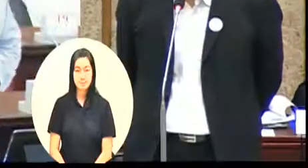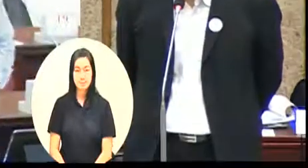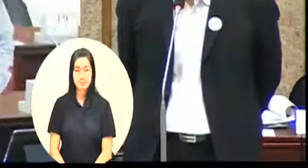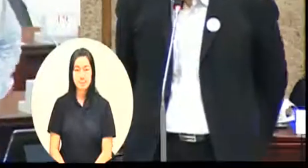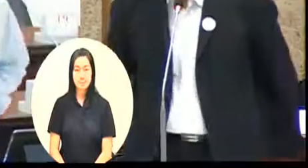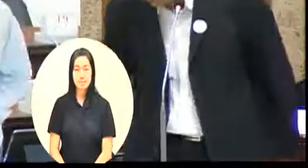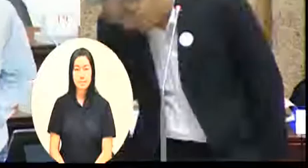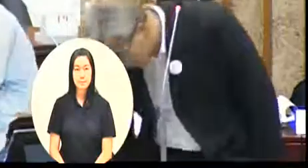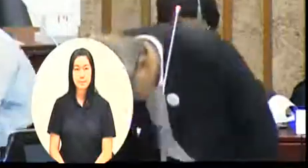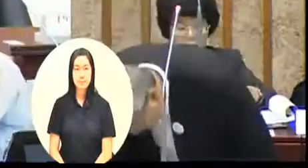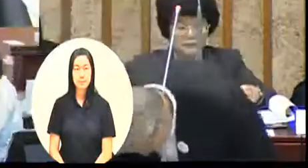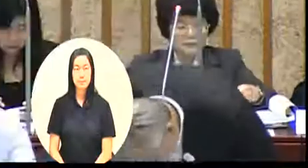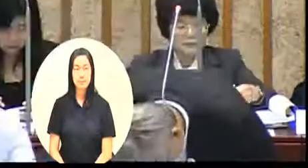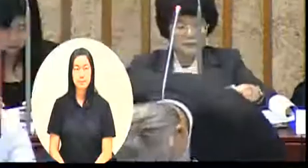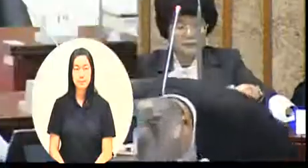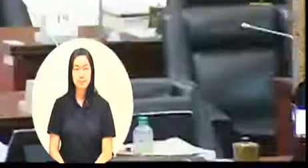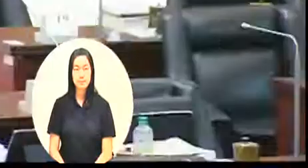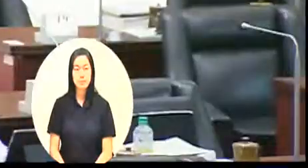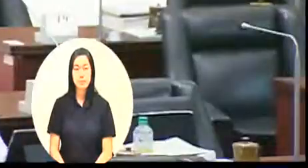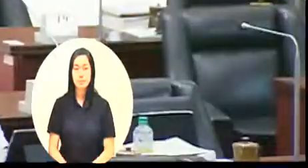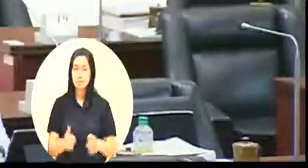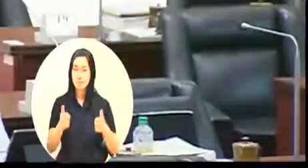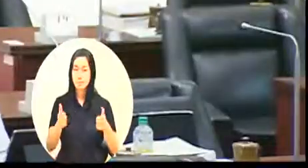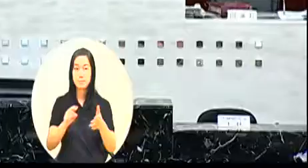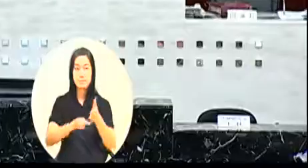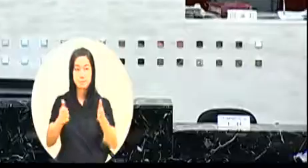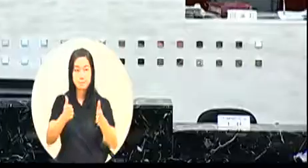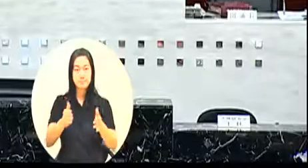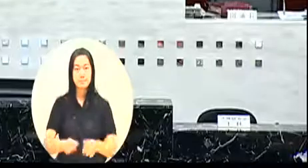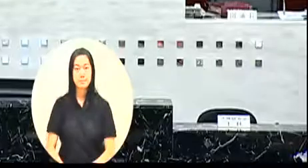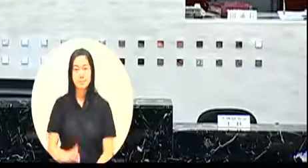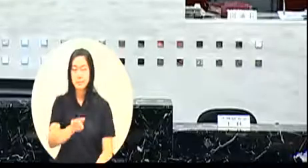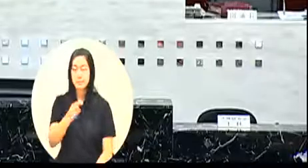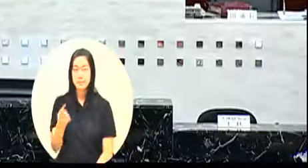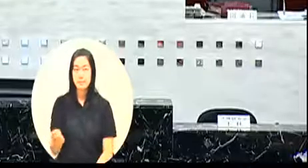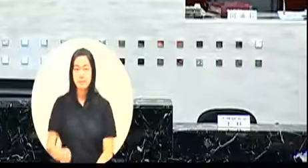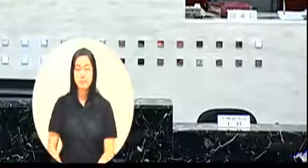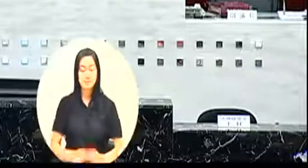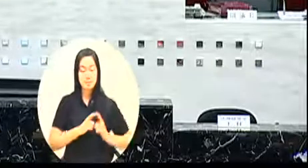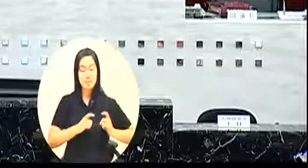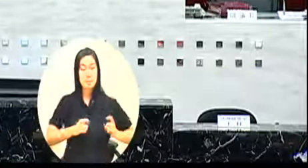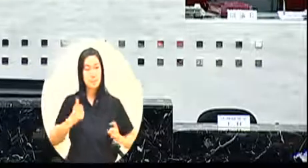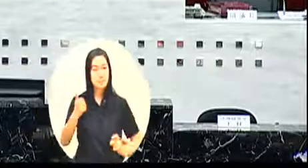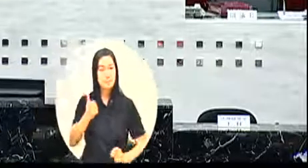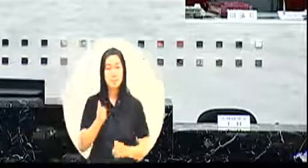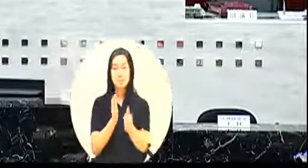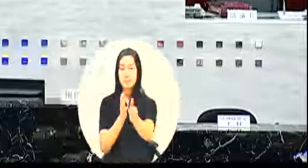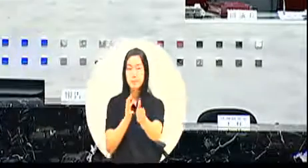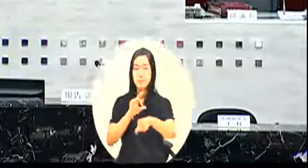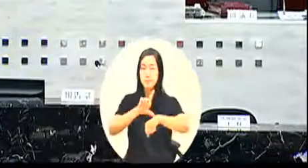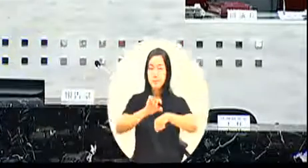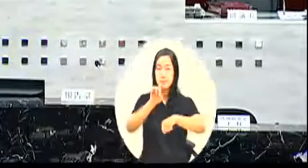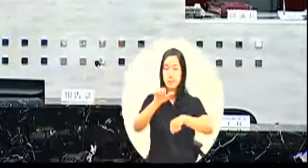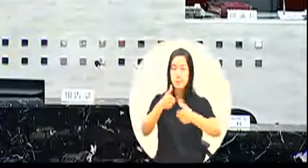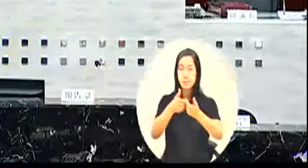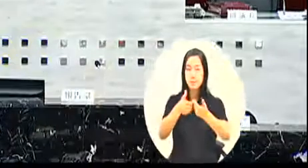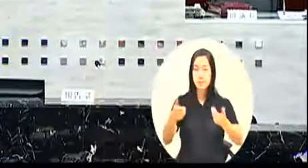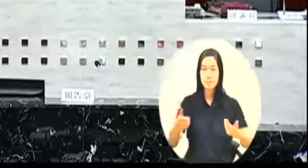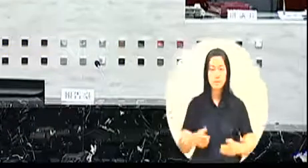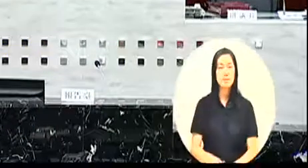是，谢谢。 谢谢简焕中议员。接着请郭建盟议员质询，时间